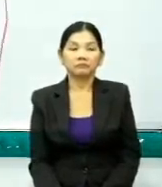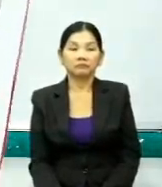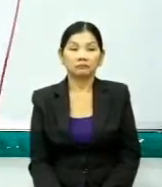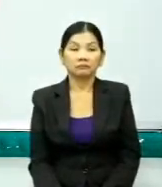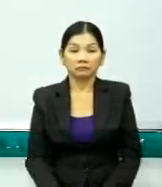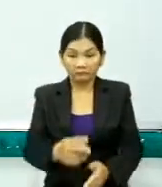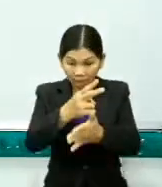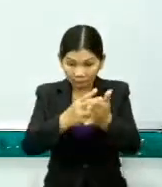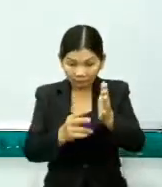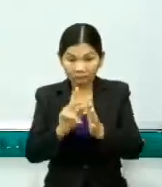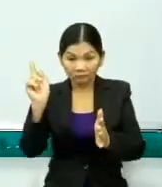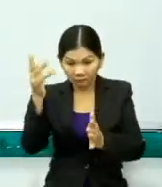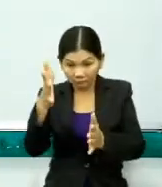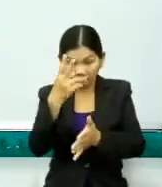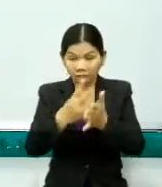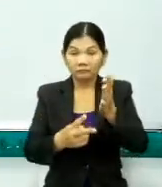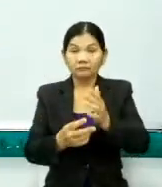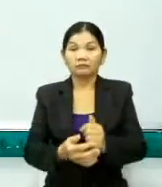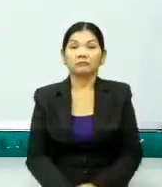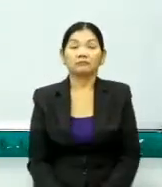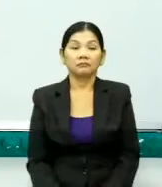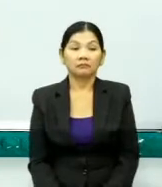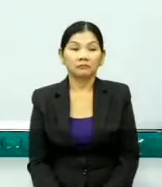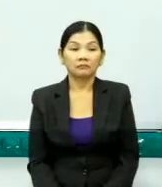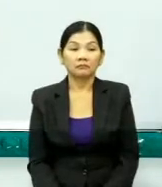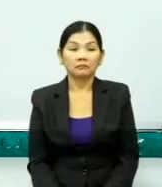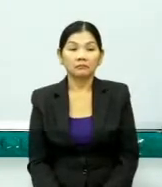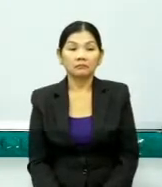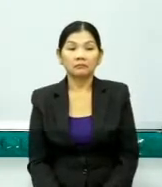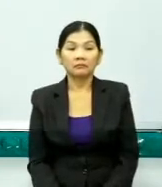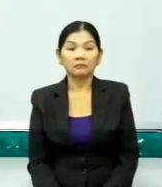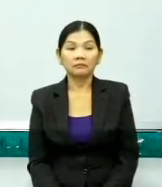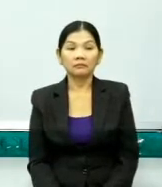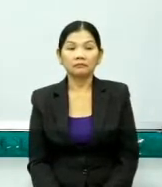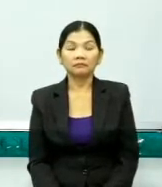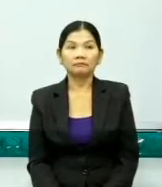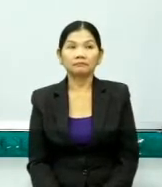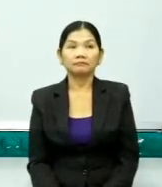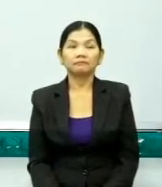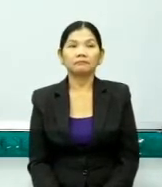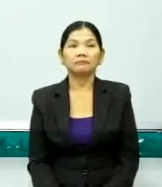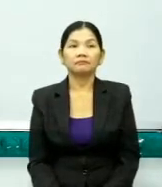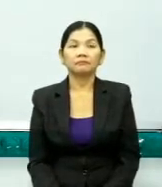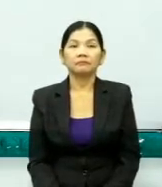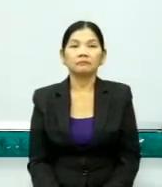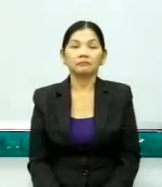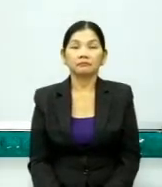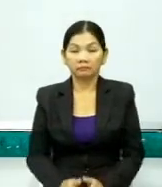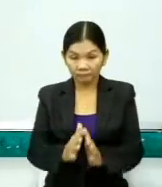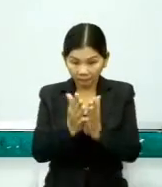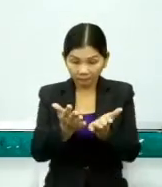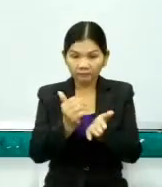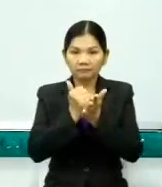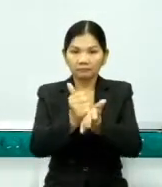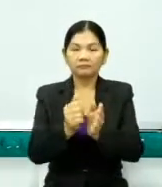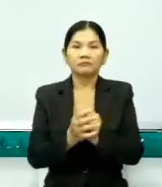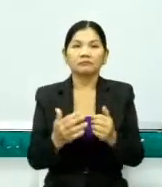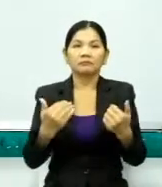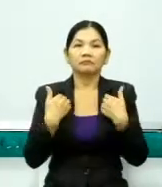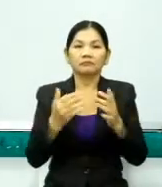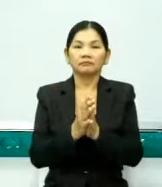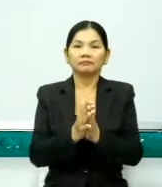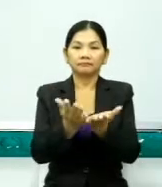mình rục hiệp tiệt hời. Chà, hãy nâng miền phía. Còn con đang miền sắp hơi chân núi. Con lực